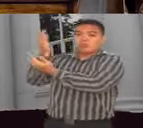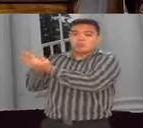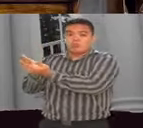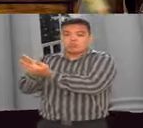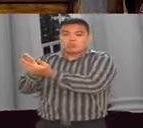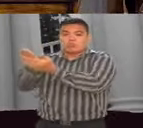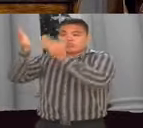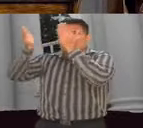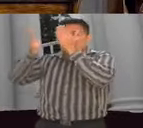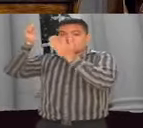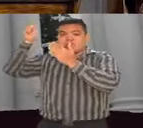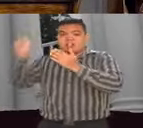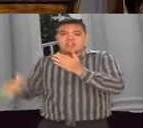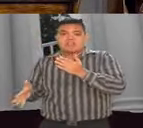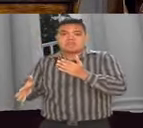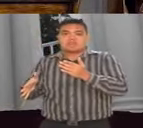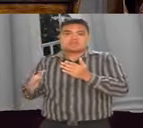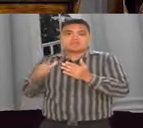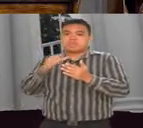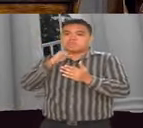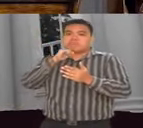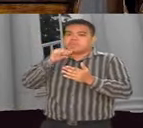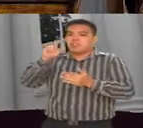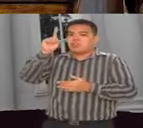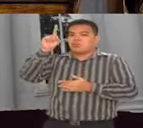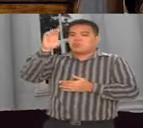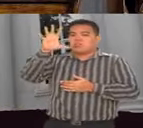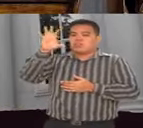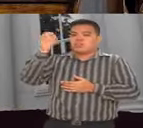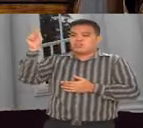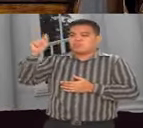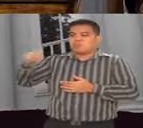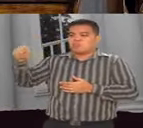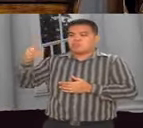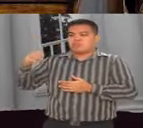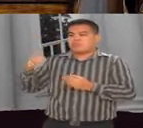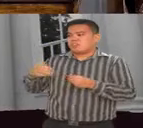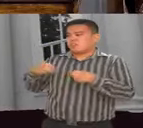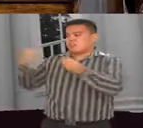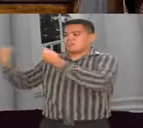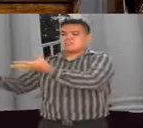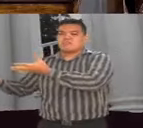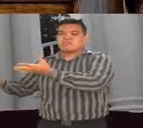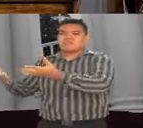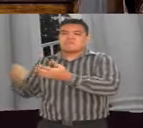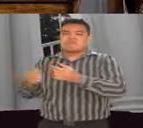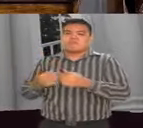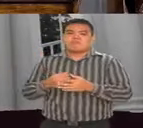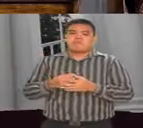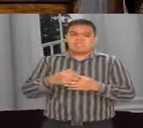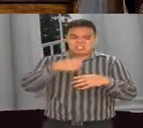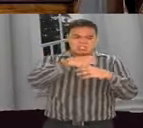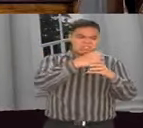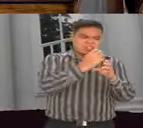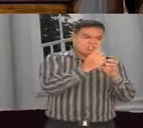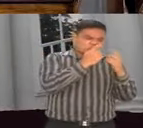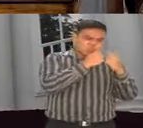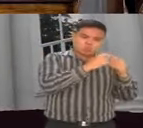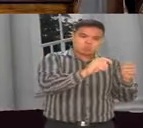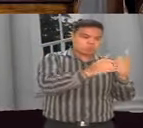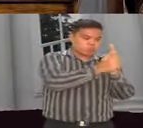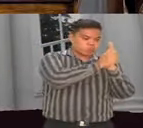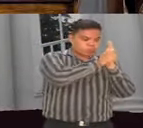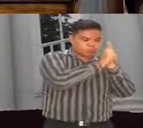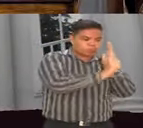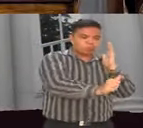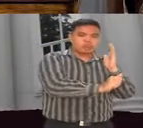Ginoo, pag-alagad sa Ginoo, dili nato 100% nga gihatagan natog energy. Creative kay ta sa atong trabaho,